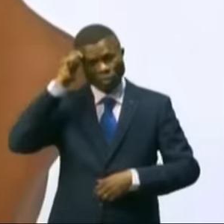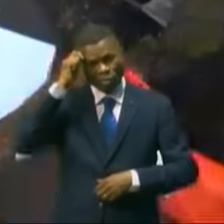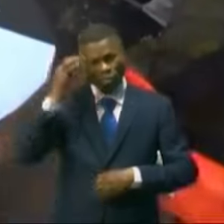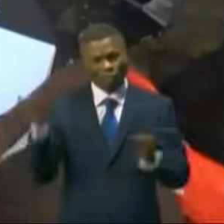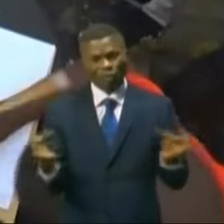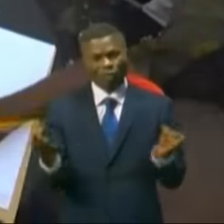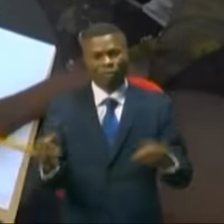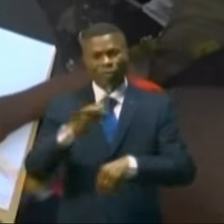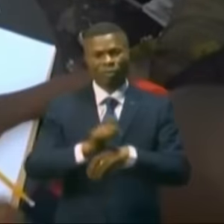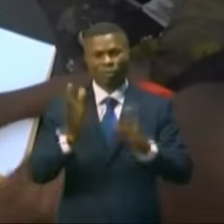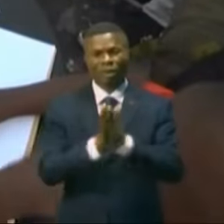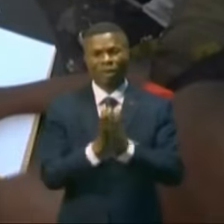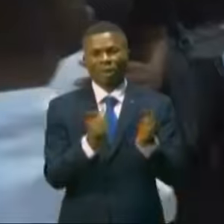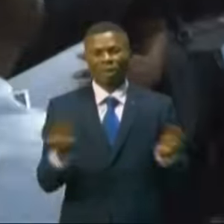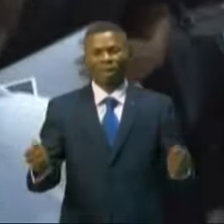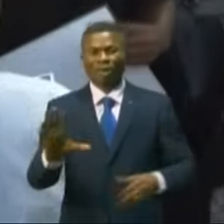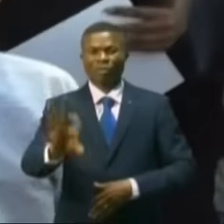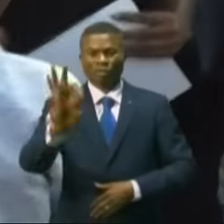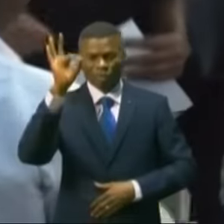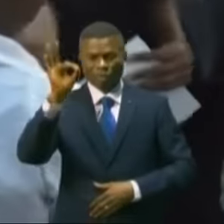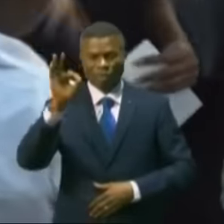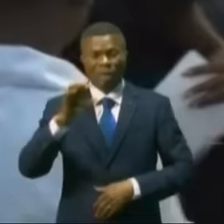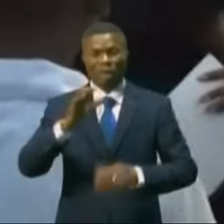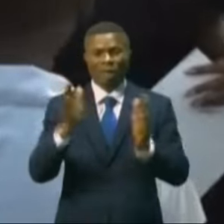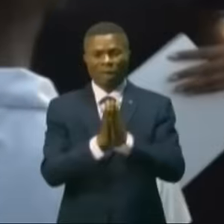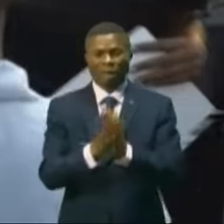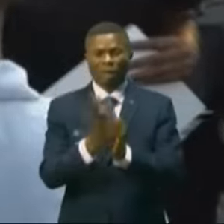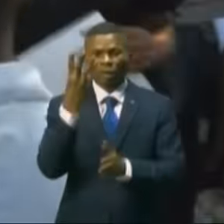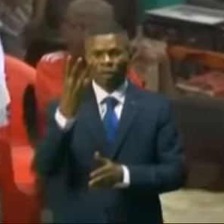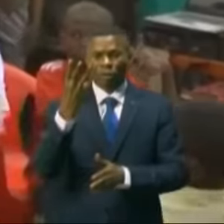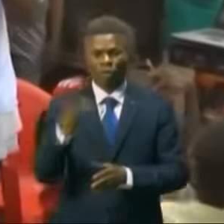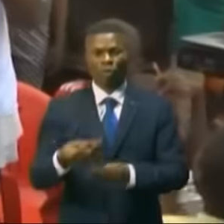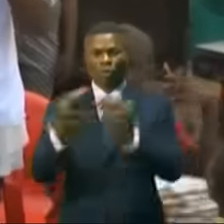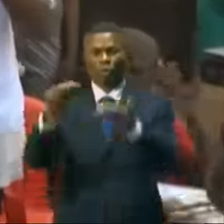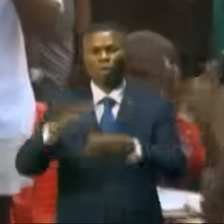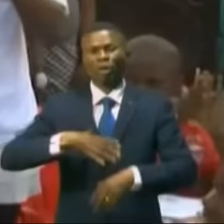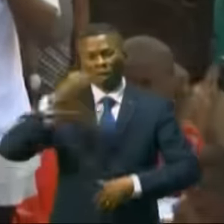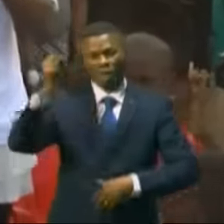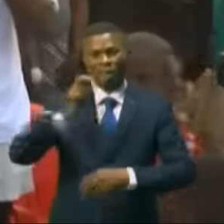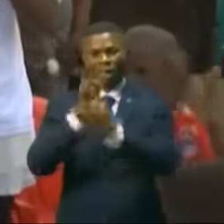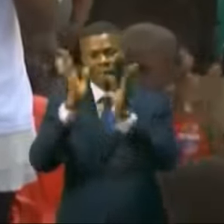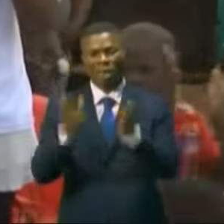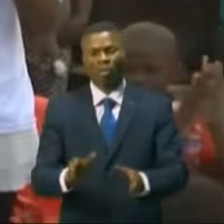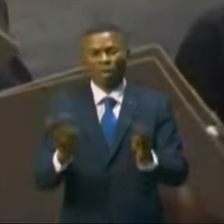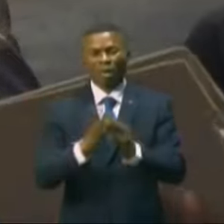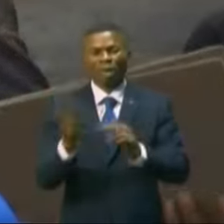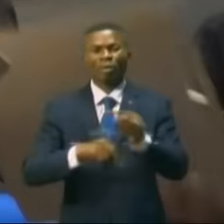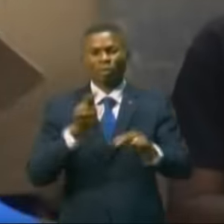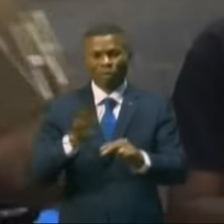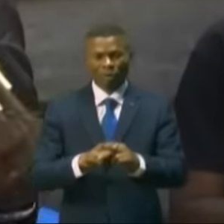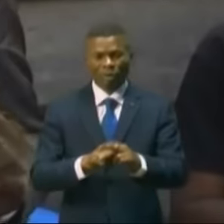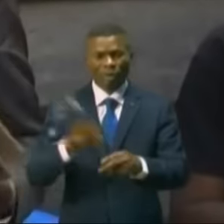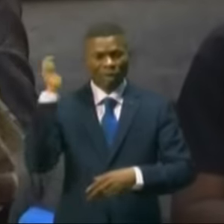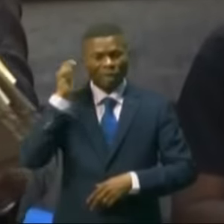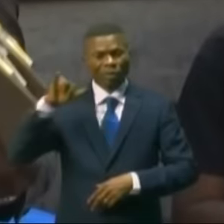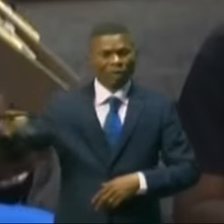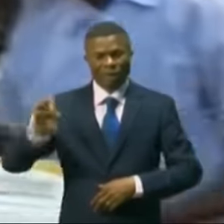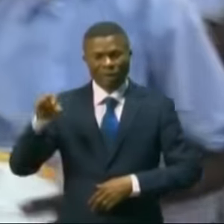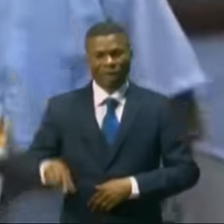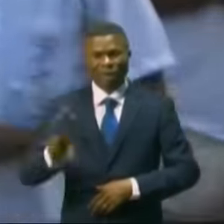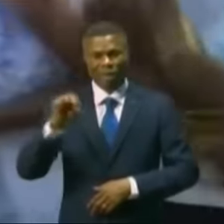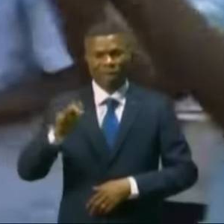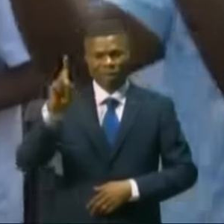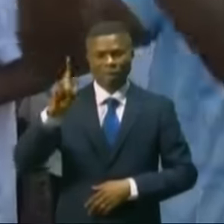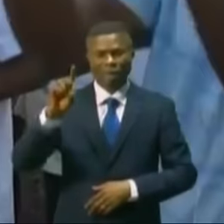10 enfants ont été sélectionnés, parmi lesquels 3 ont été primés par le rapporteur de l'Assemblée nationale, le professeur Jacques Ndjoli, en